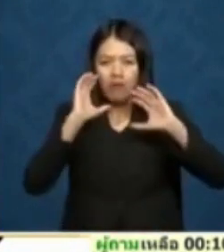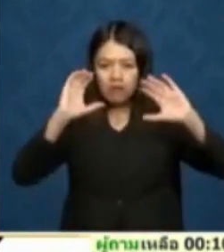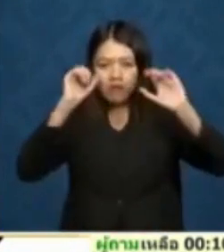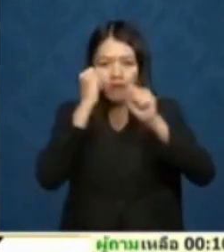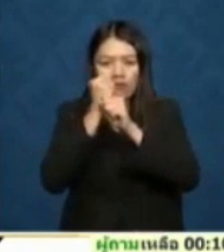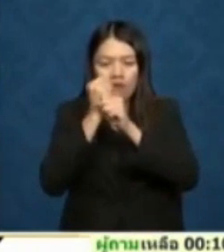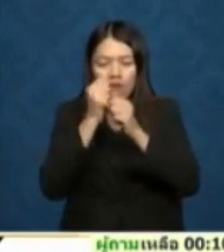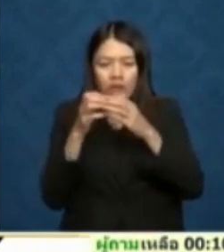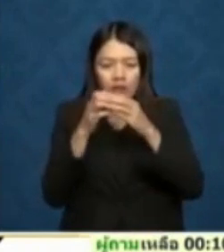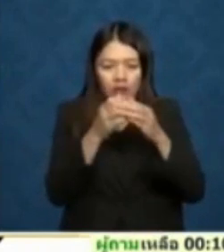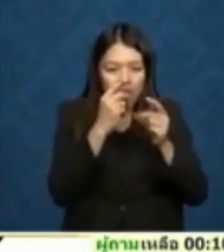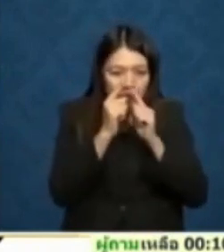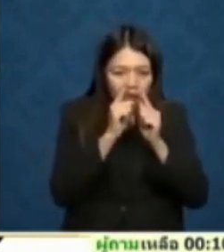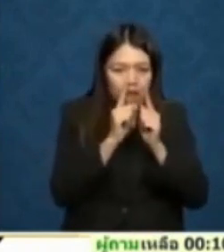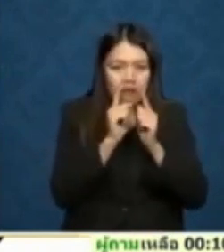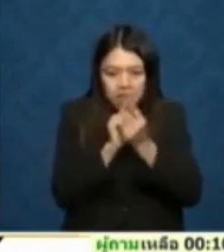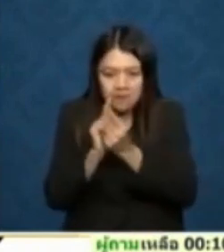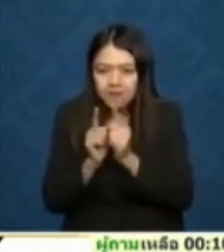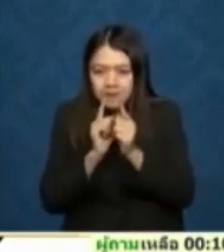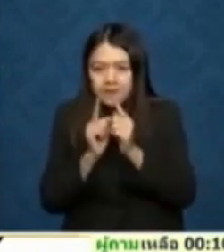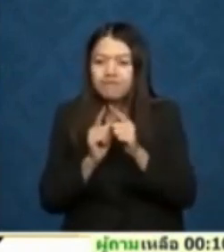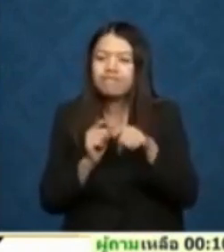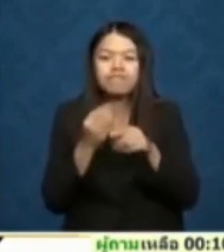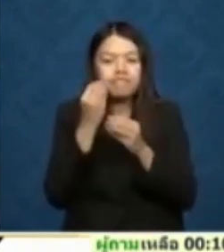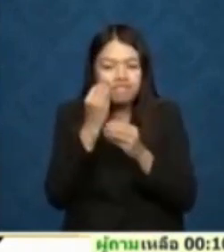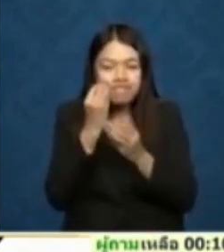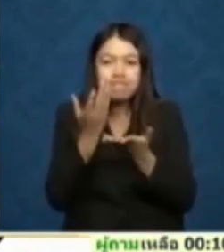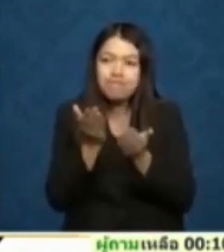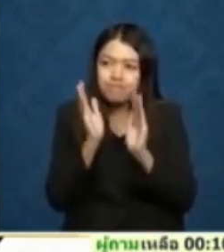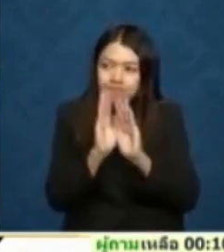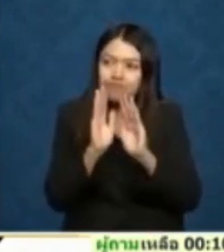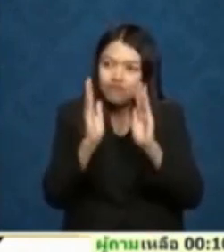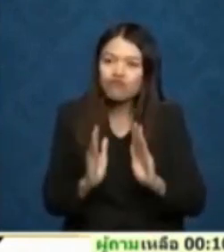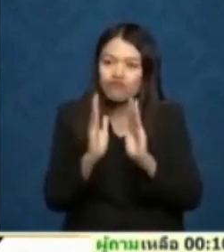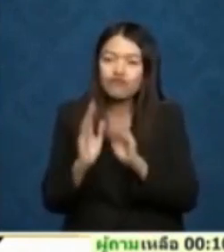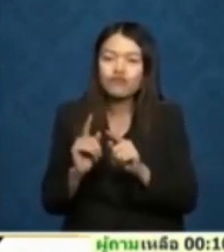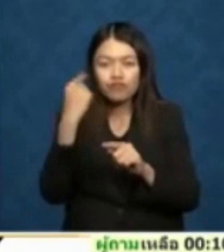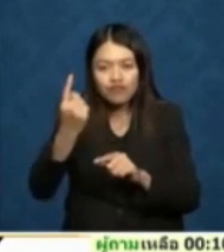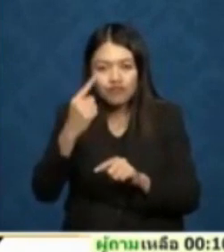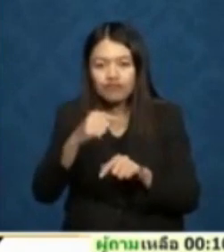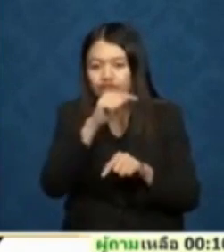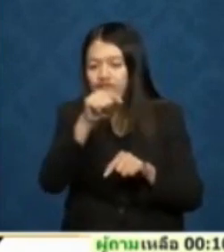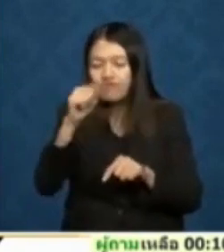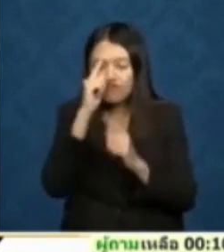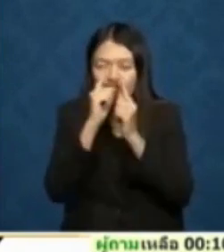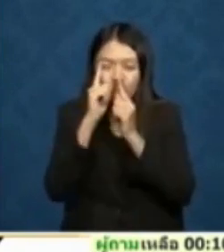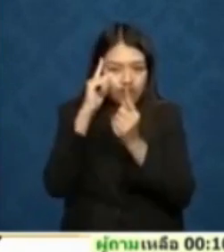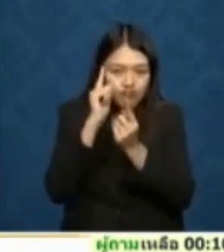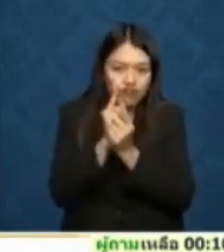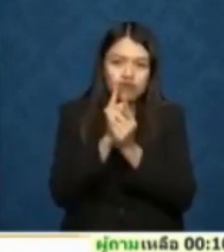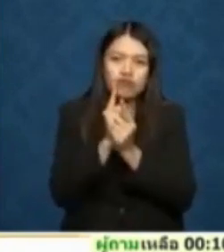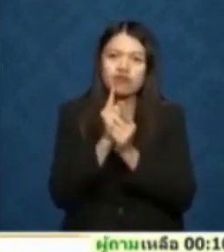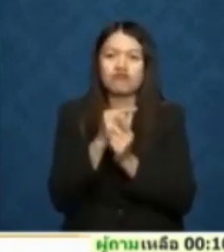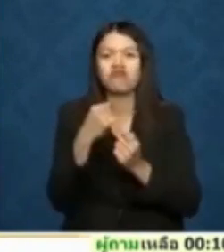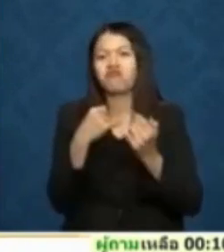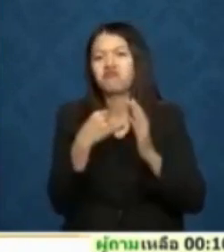ได้ลงพื้นที่พูดคุยกับผู้คนที่อยู่อาศัยและในแหล่งท่องเที่ยวเพื่อทำความเข้าใจและไม่ให้เกิดความขัด